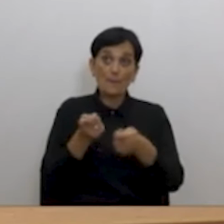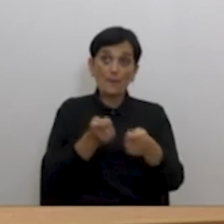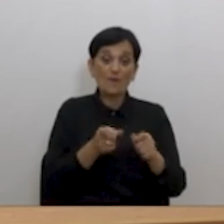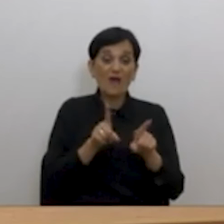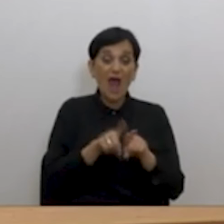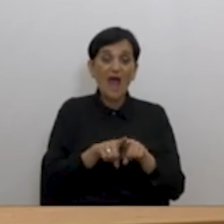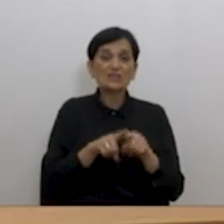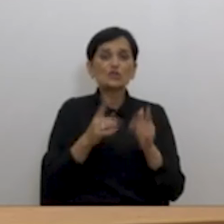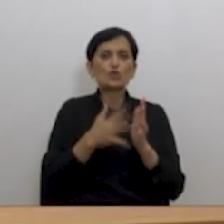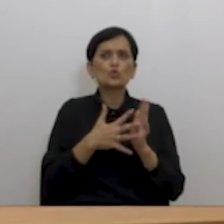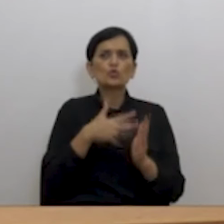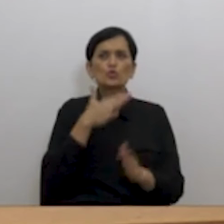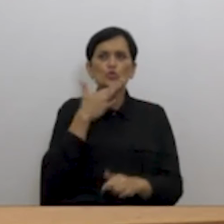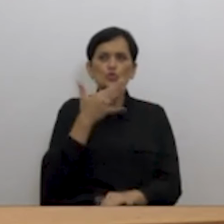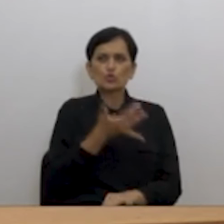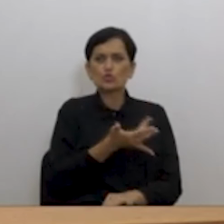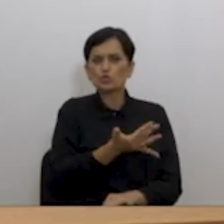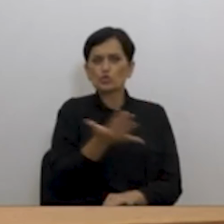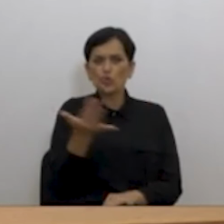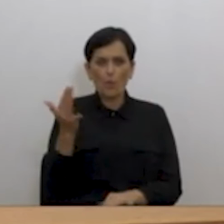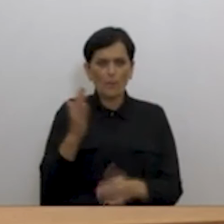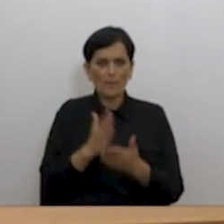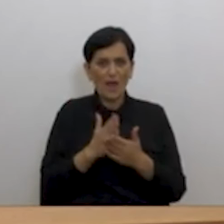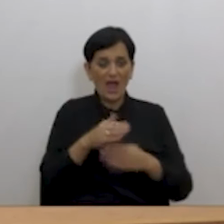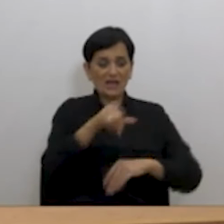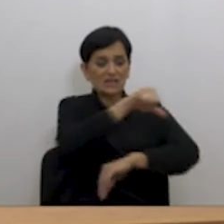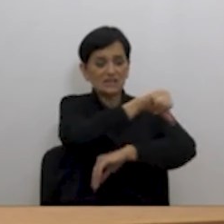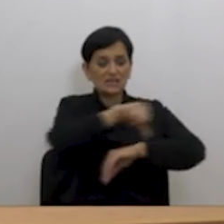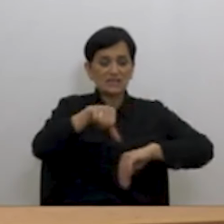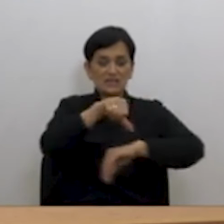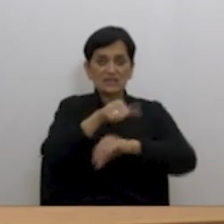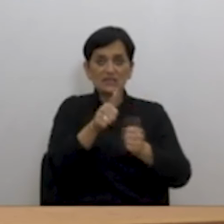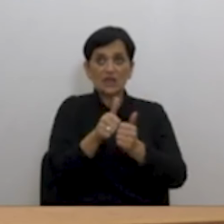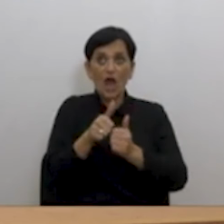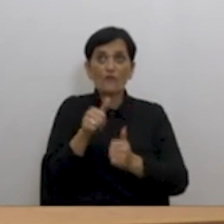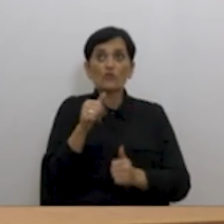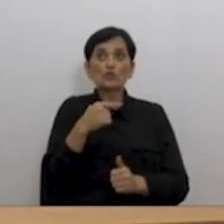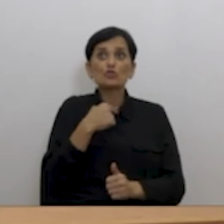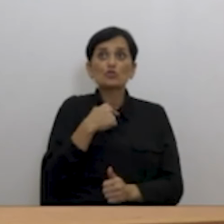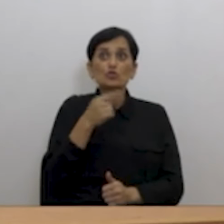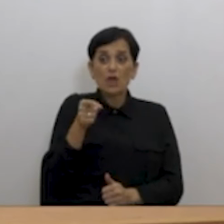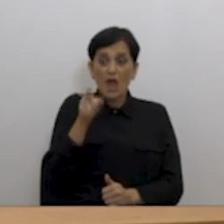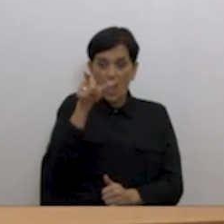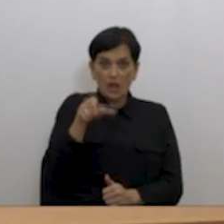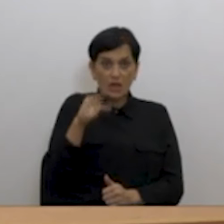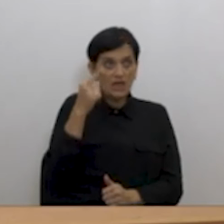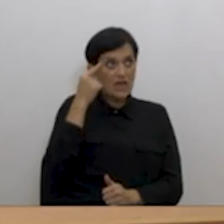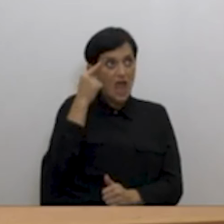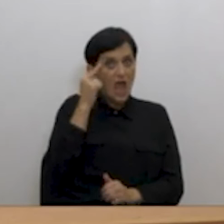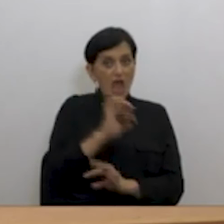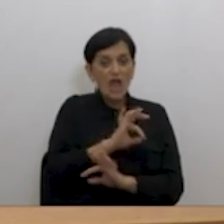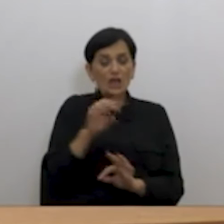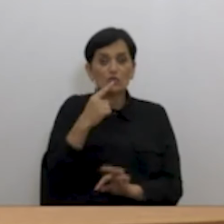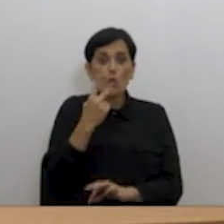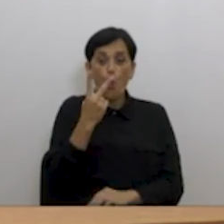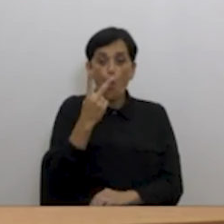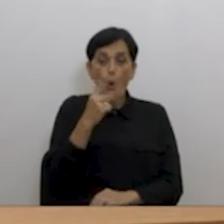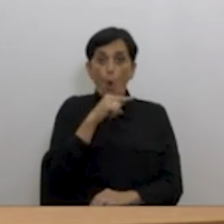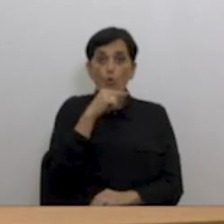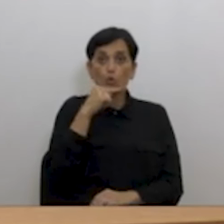სოფელი უამრავია საზღვის პირა სოფლები და ეს კაცი გენიოსია ვინ ვართ ჩვენ ეს გენიოსია გვეუბნება რომ ორი რუსი